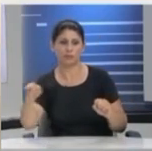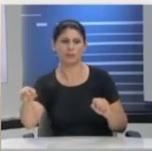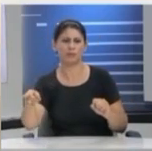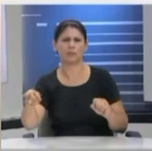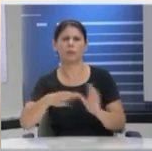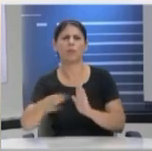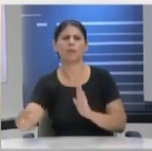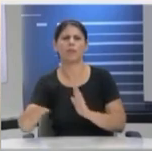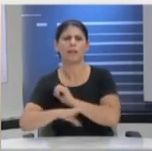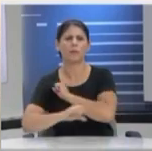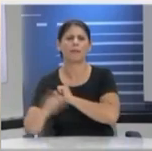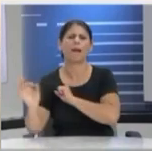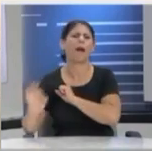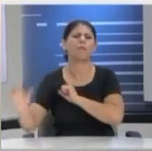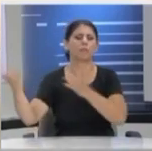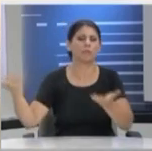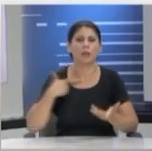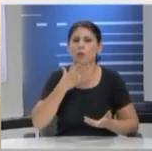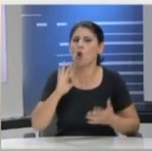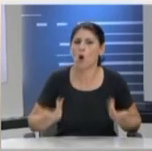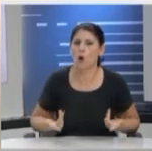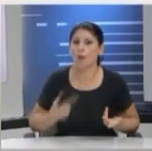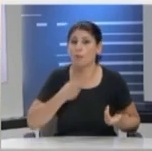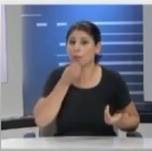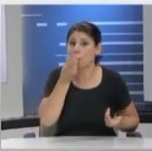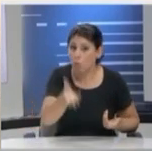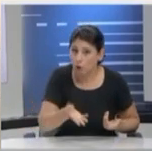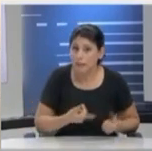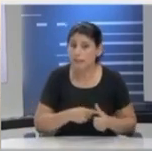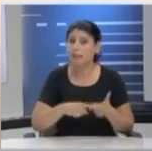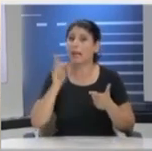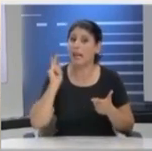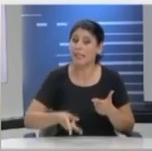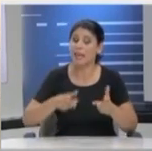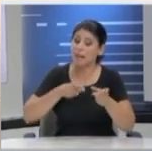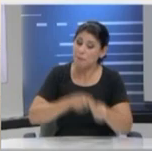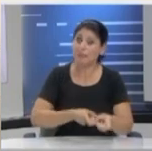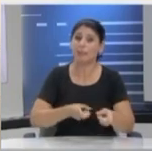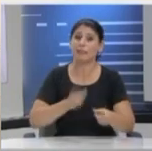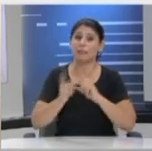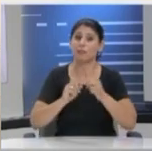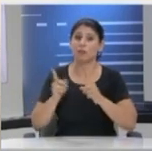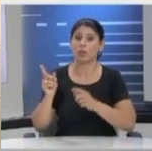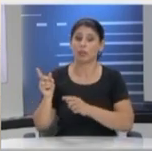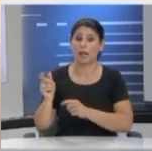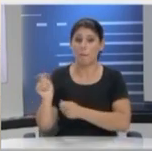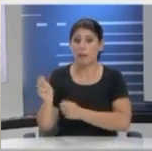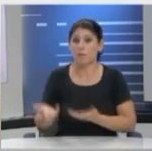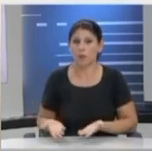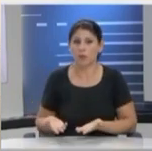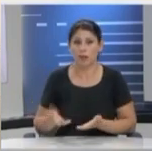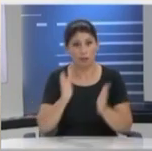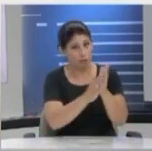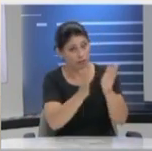Τον τοποθετείτε κάπου, τον βάζετε κάπου. Για ποιο λόγο? Εσείς δεν λέγατε ότι είναι προδοτική, ότι είναι κακή, εγκληματική η συμφωνία των Πρεσπών? Επιδοκιμάζετε